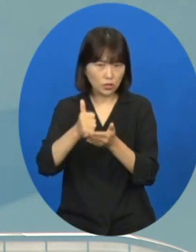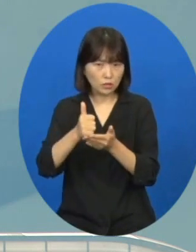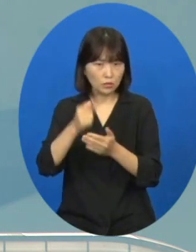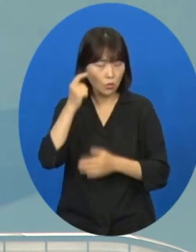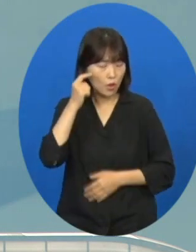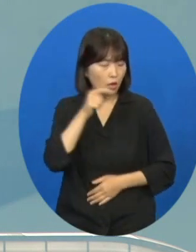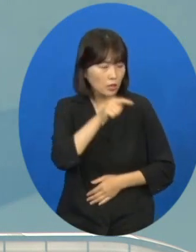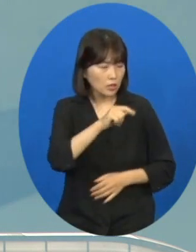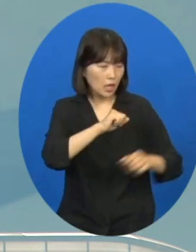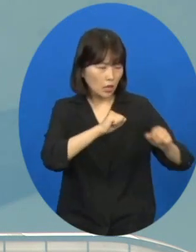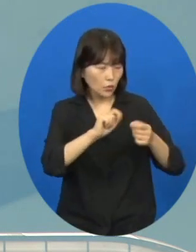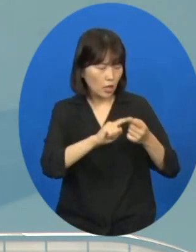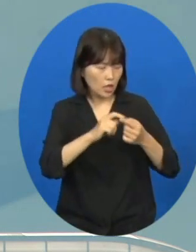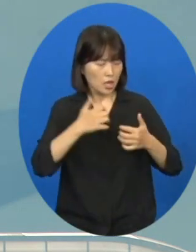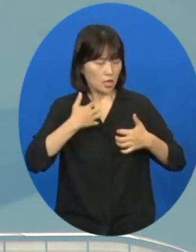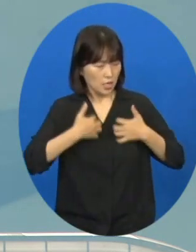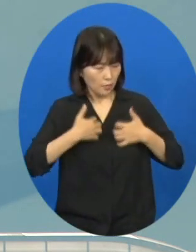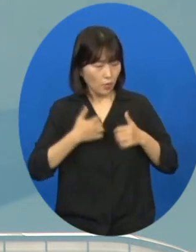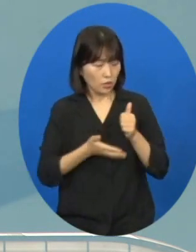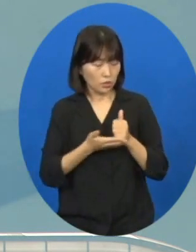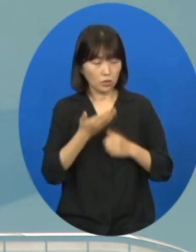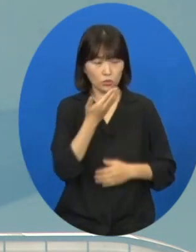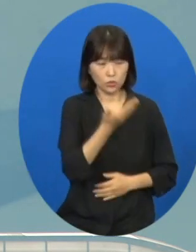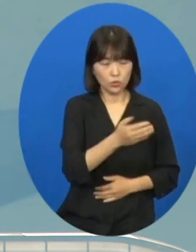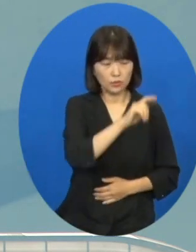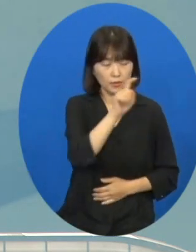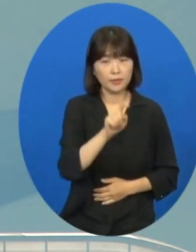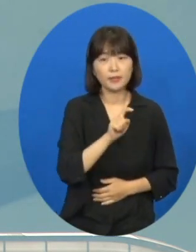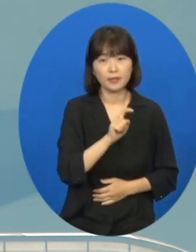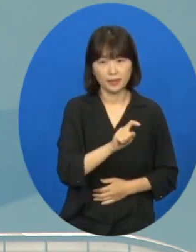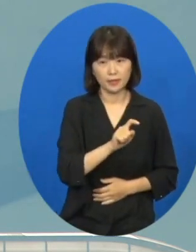하는 것을 기뻐하고 칭찬하셨을까?